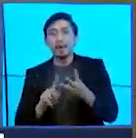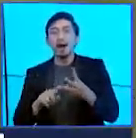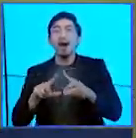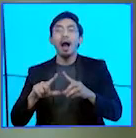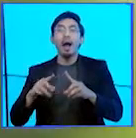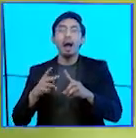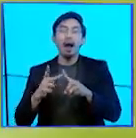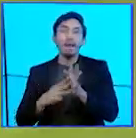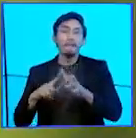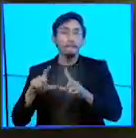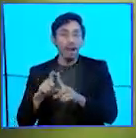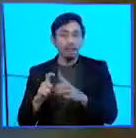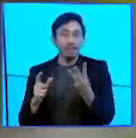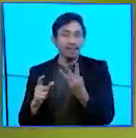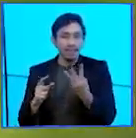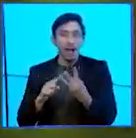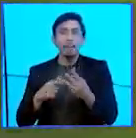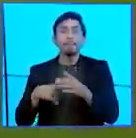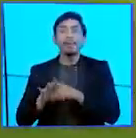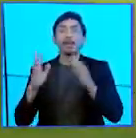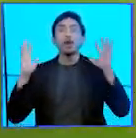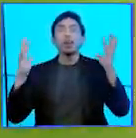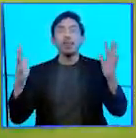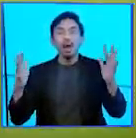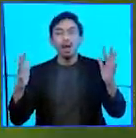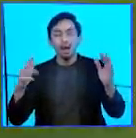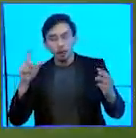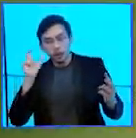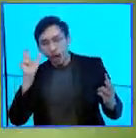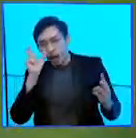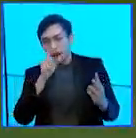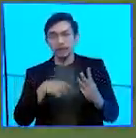hutan. Dari Parigi, Moutong, Sulawesi Tengah, Jimmy Hendrik, iNews, melaporkan.